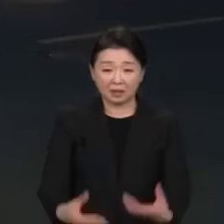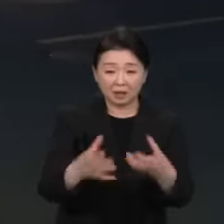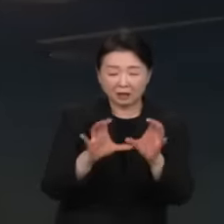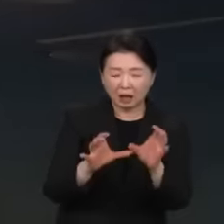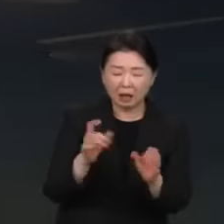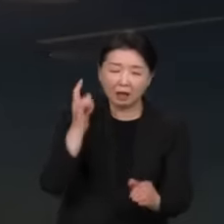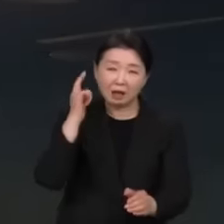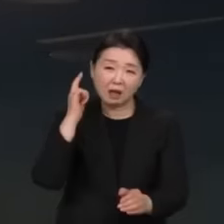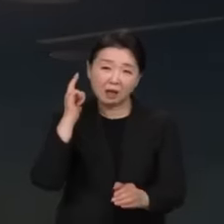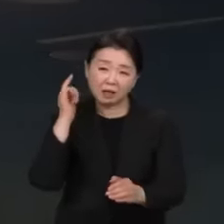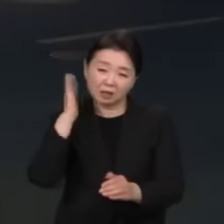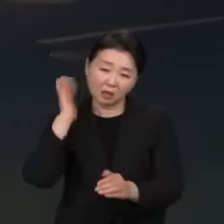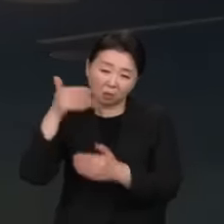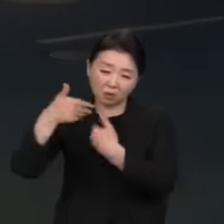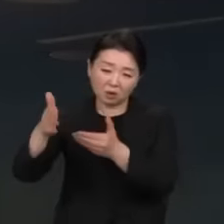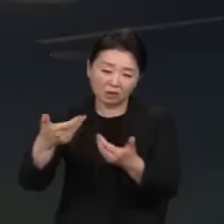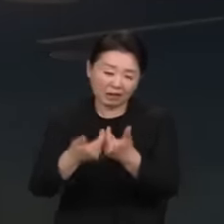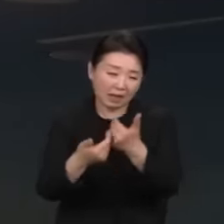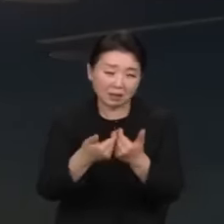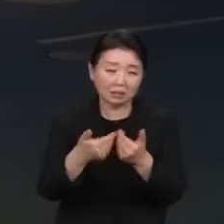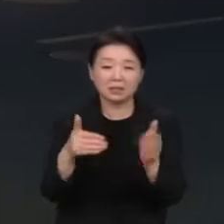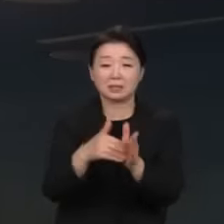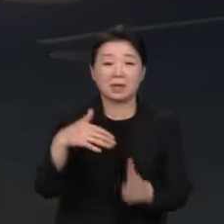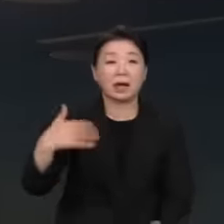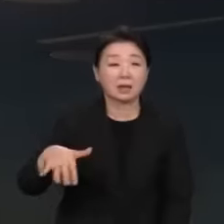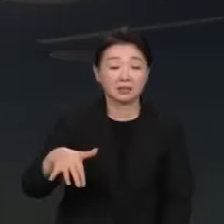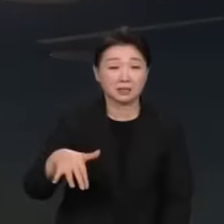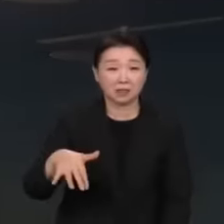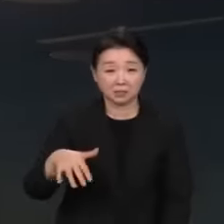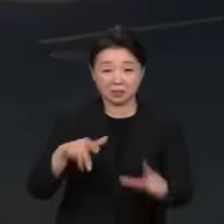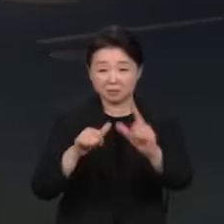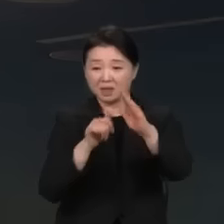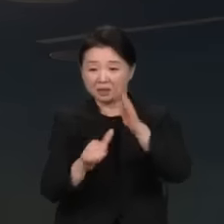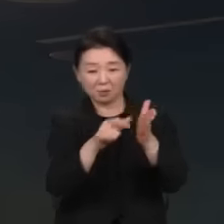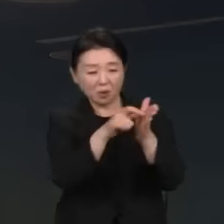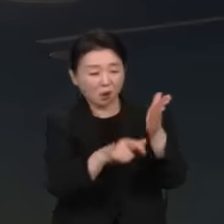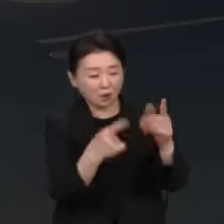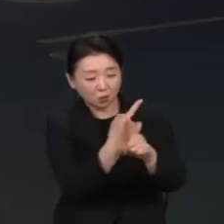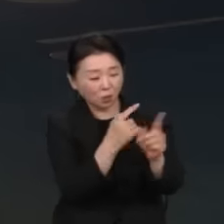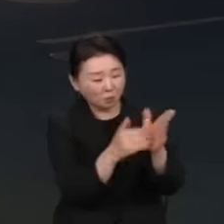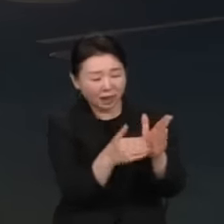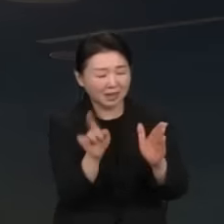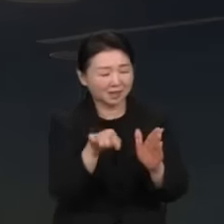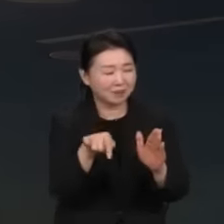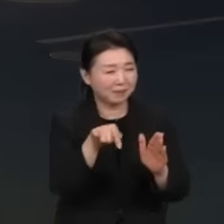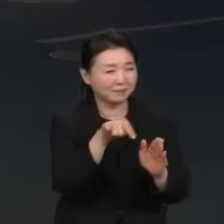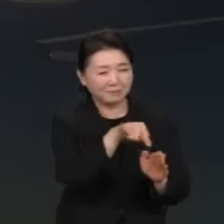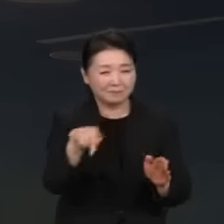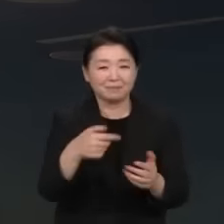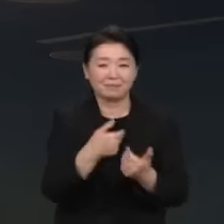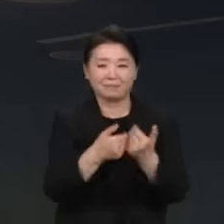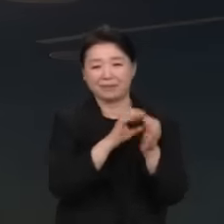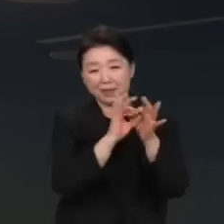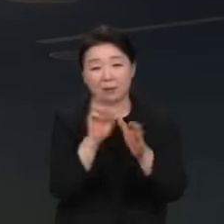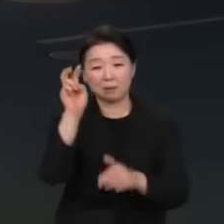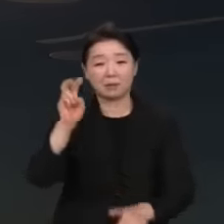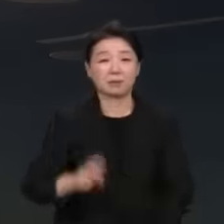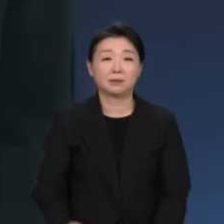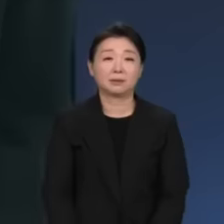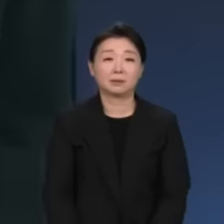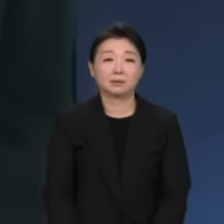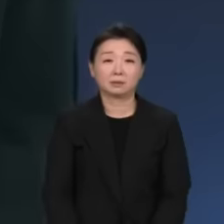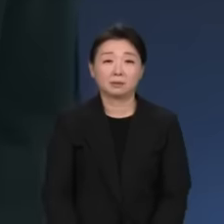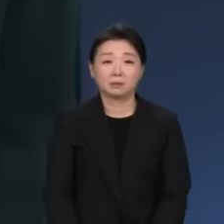완전히 꺼진 게 아니기 때문에 비례대표 명단이 조정되더라도 양측의 갈등이 당분간 이어질 수 있다는 관측도 나오고 있습니다. 네,